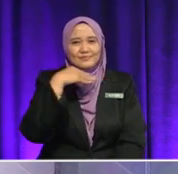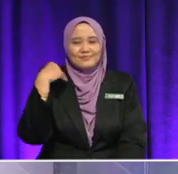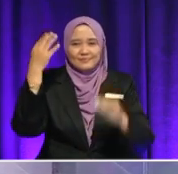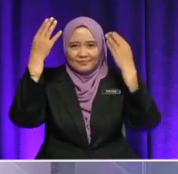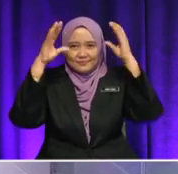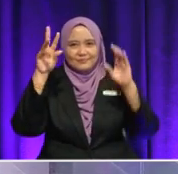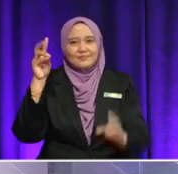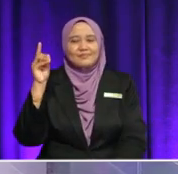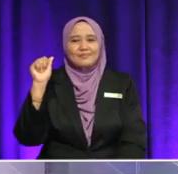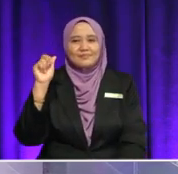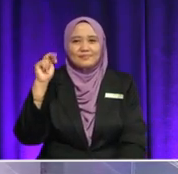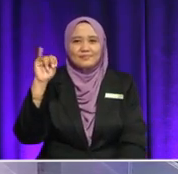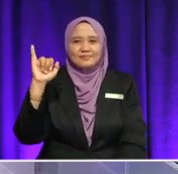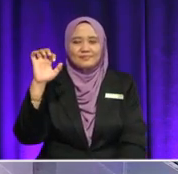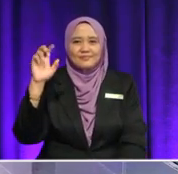dan ini